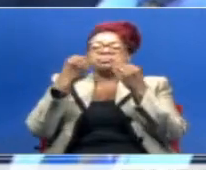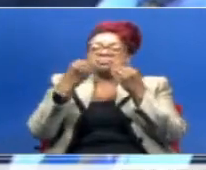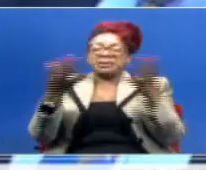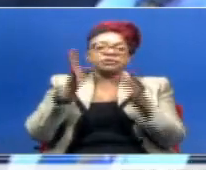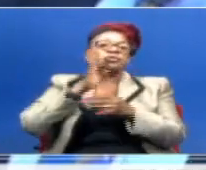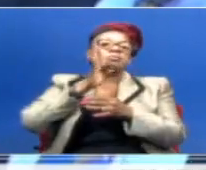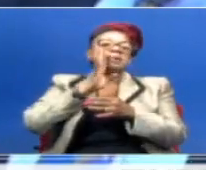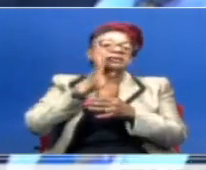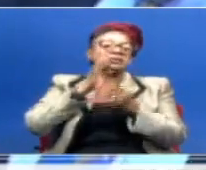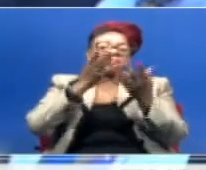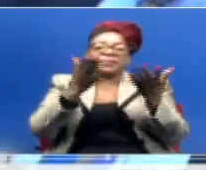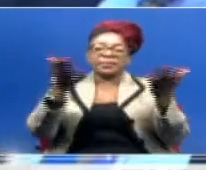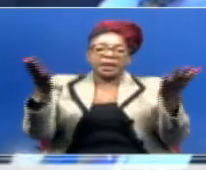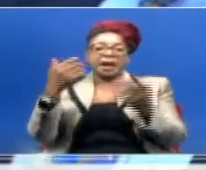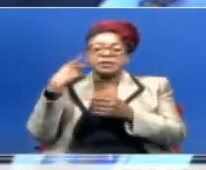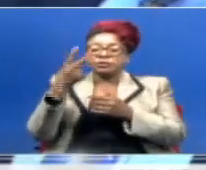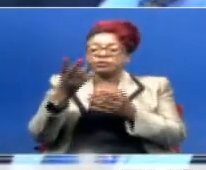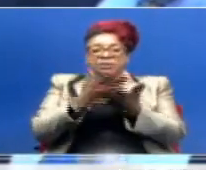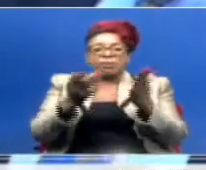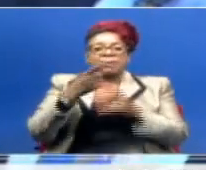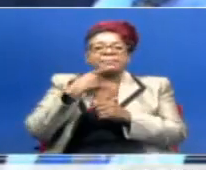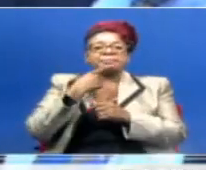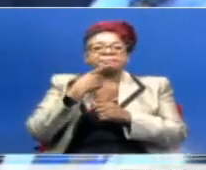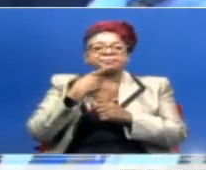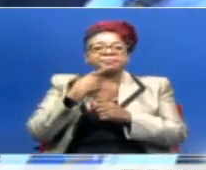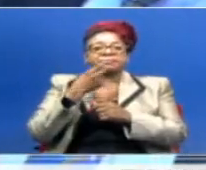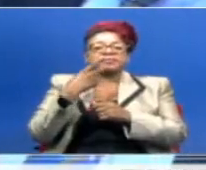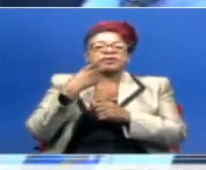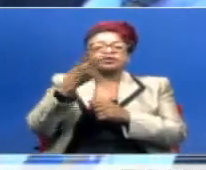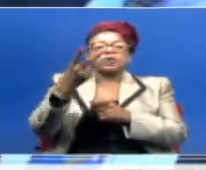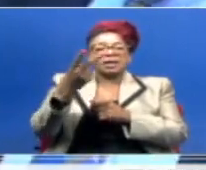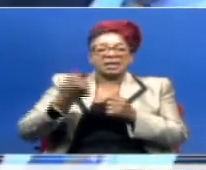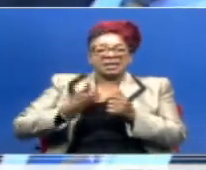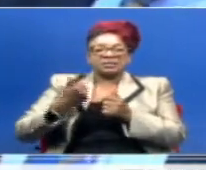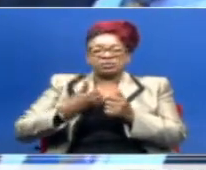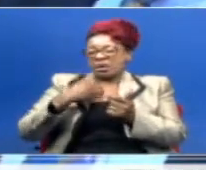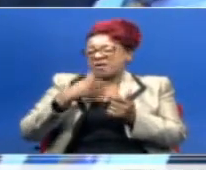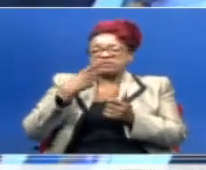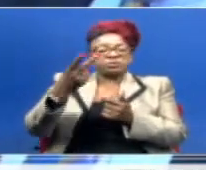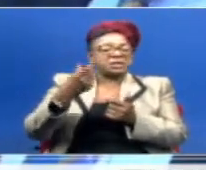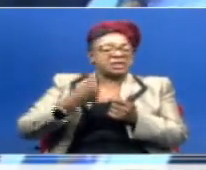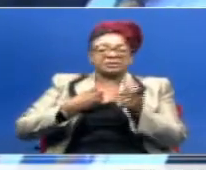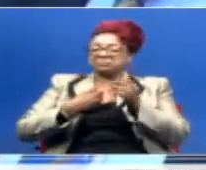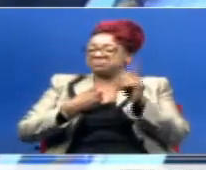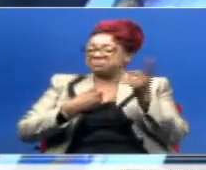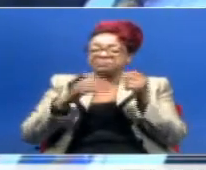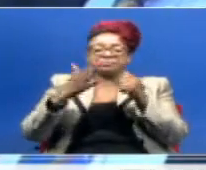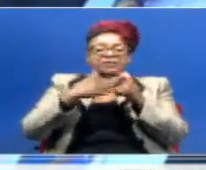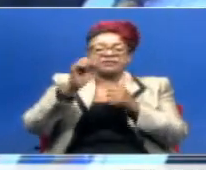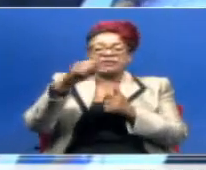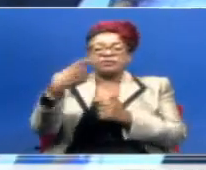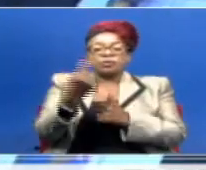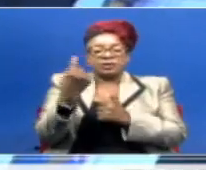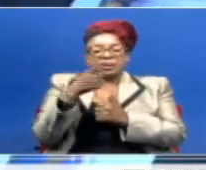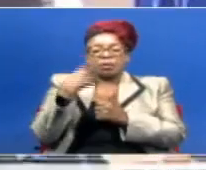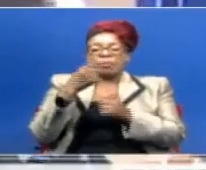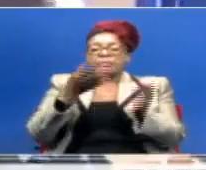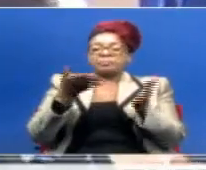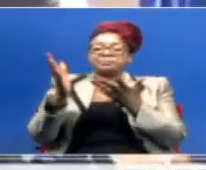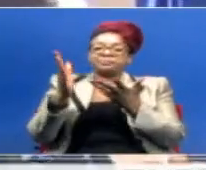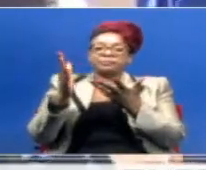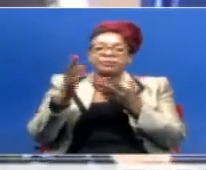going around. I saw somewhere they are saying 200 girls. We don't have 200 girls. There are only 95 girls who are being taken care of.